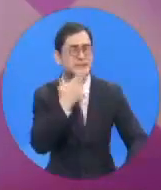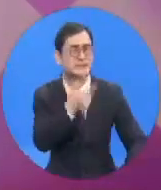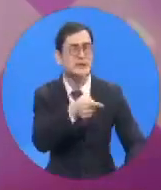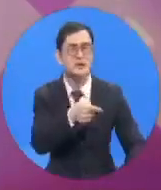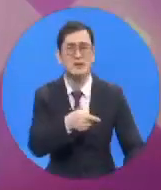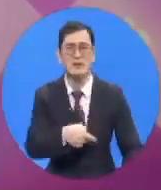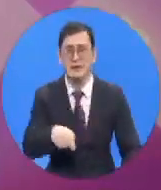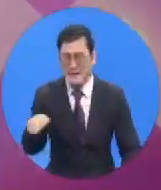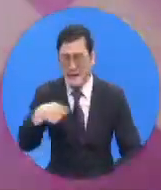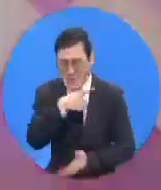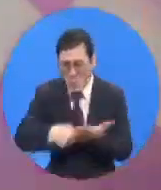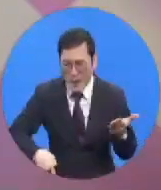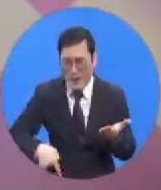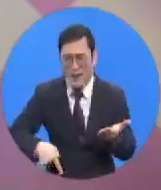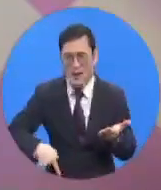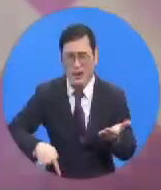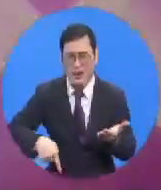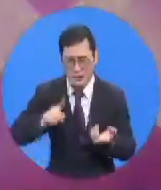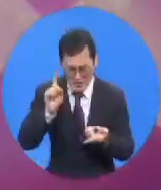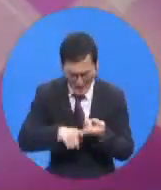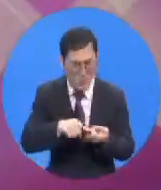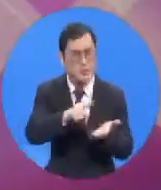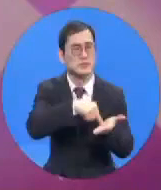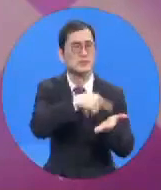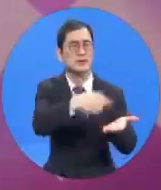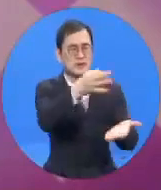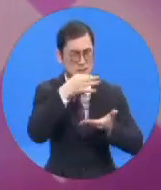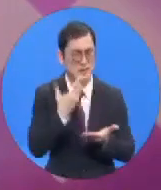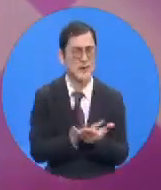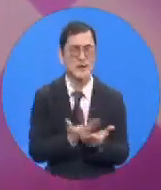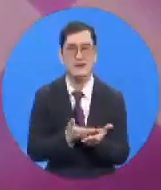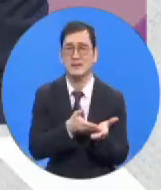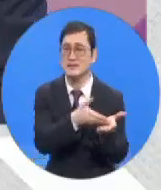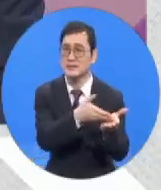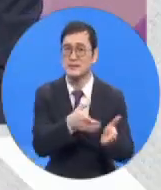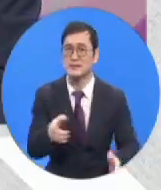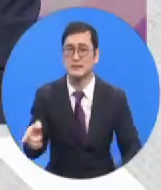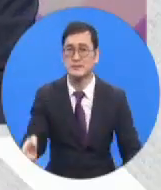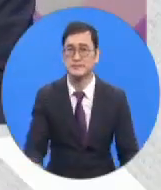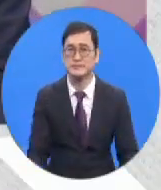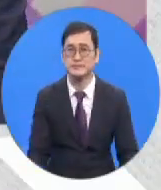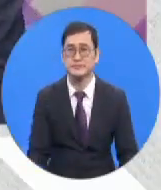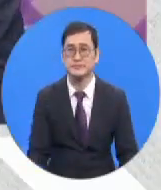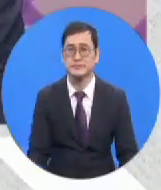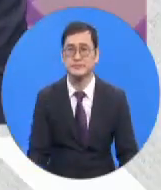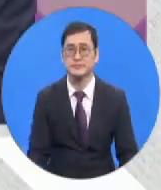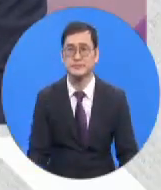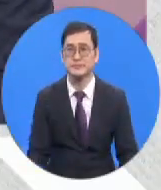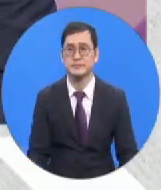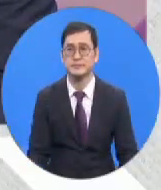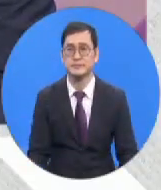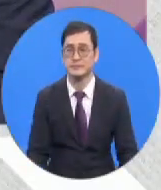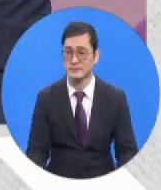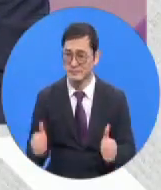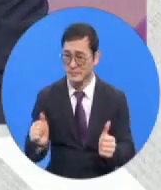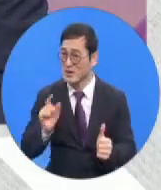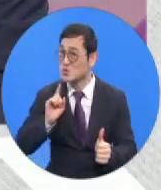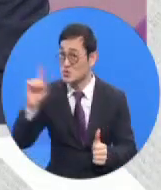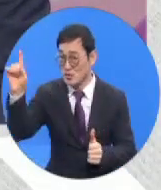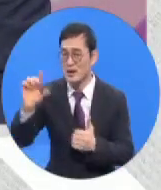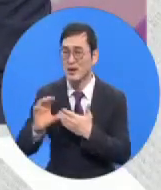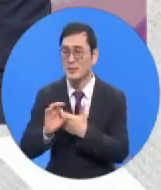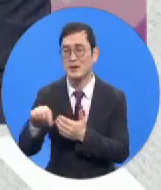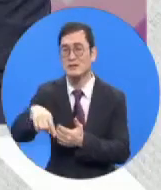결국 나의 손해만큼을 정부에서 보상해달라, 이렇게 지금 요구를 하고 있는 건데, 네. 저런 소송이 진행되면 법원에서 어떻게